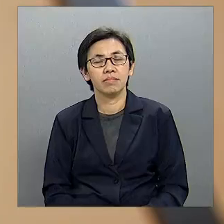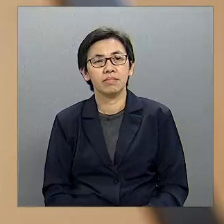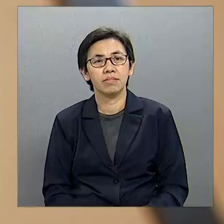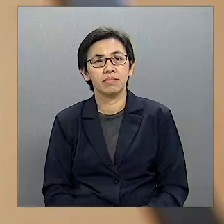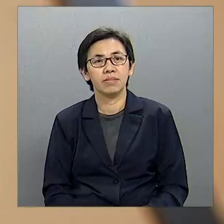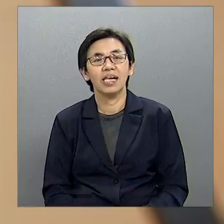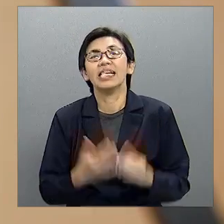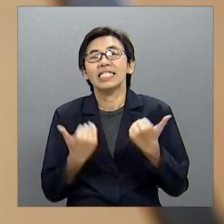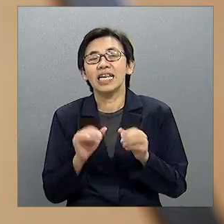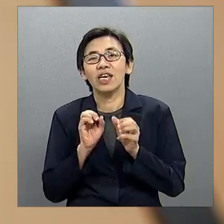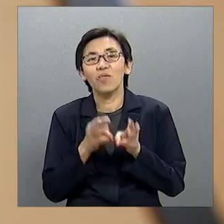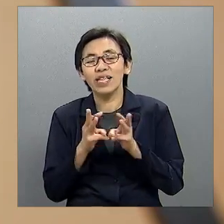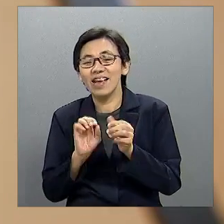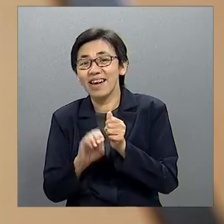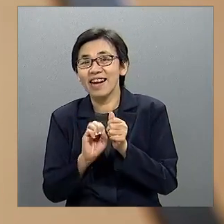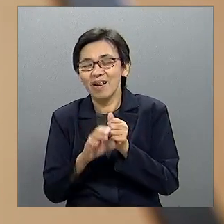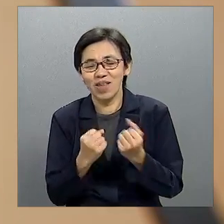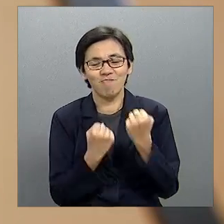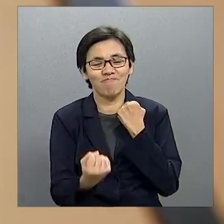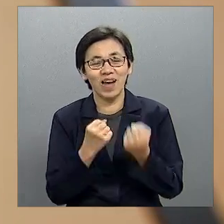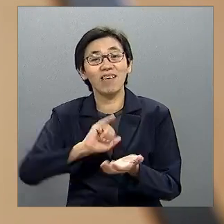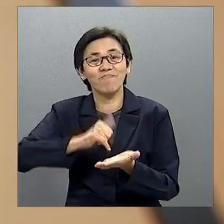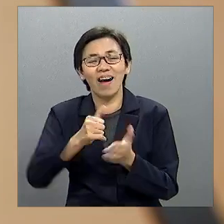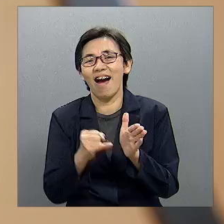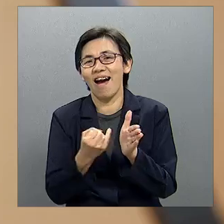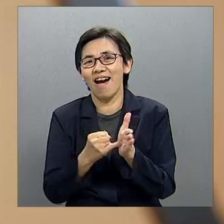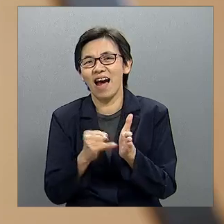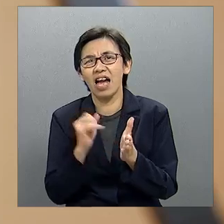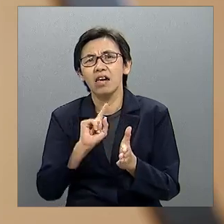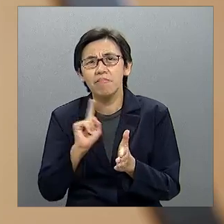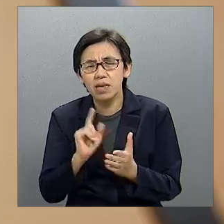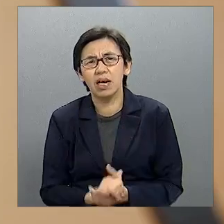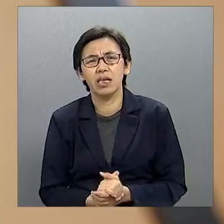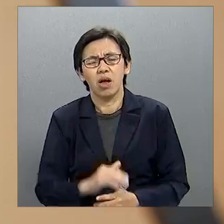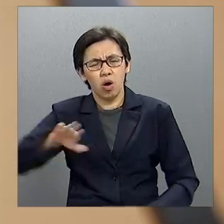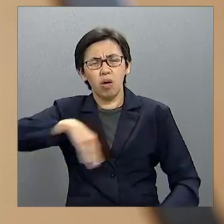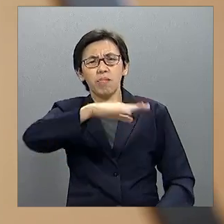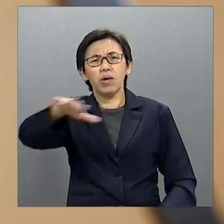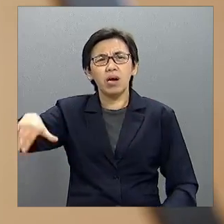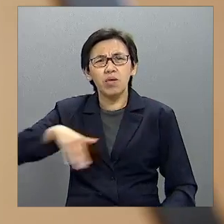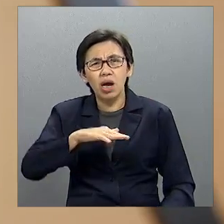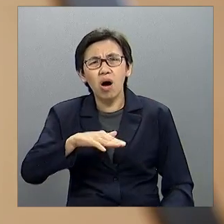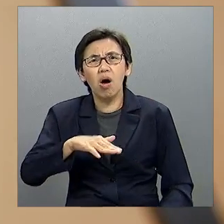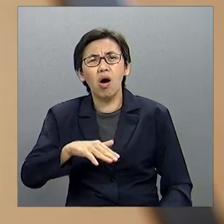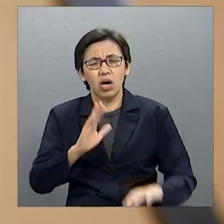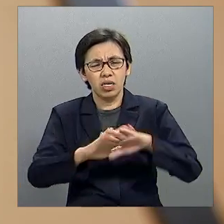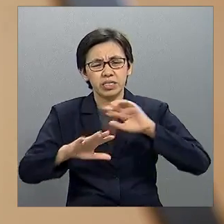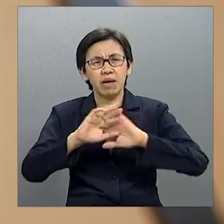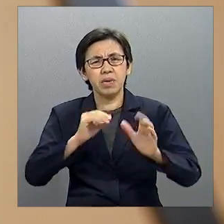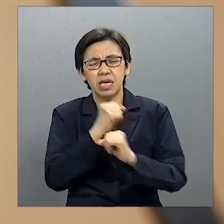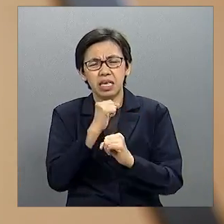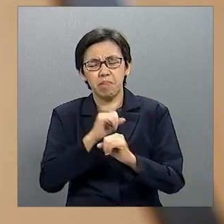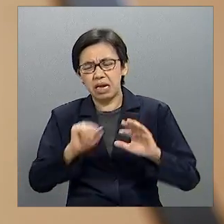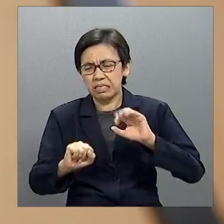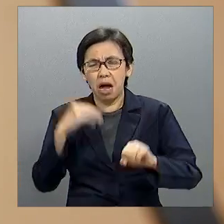ง่ายๆด้วยกายภาพค่ะวันนี้เราจะมาพูดถึงอาการที่เกิดขึ้นนะคะกับคนที่จะต้องใช้มือในการทำงานบ่อยๆนะคะ